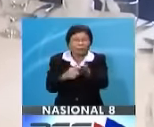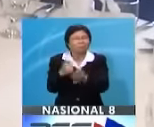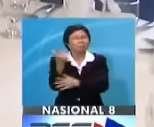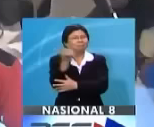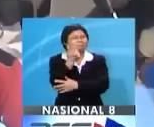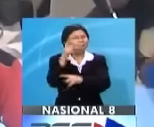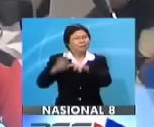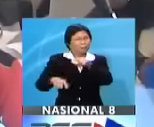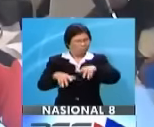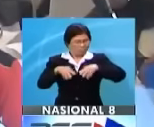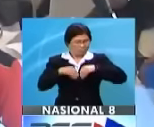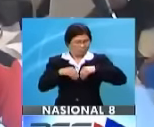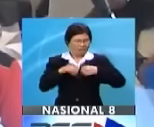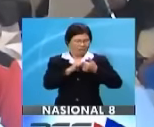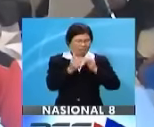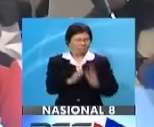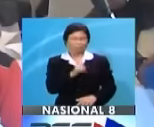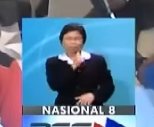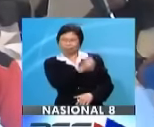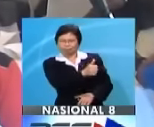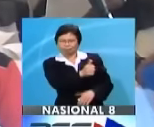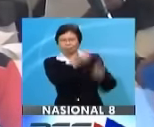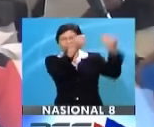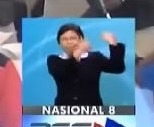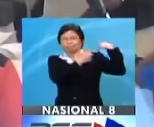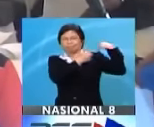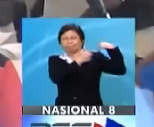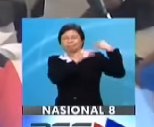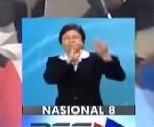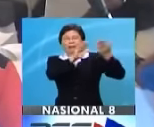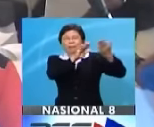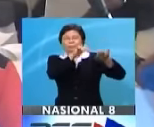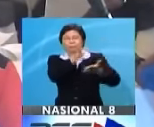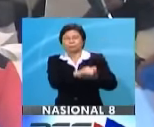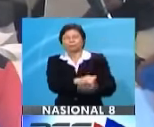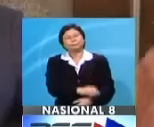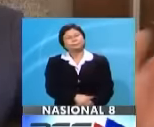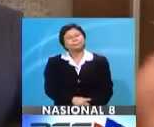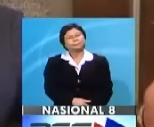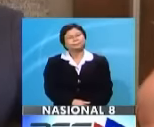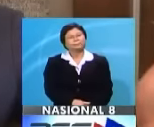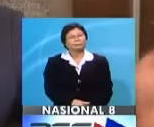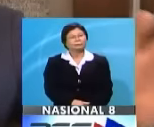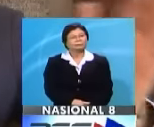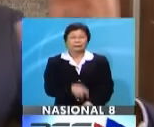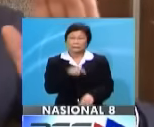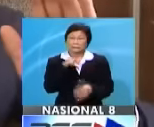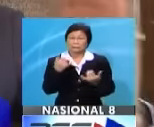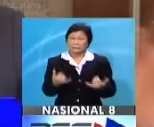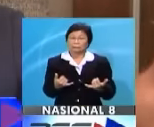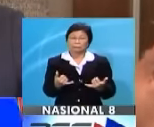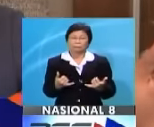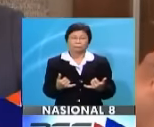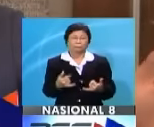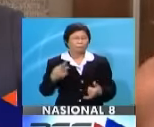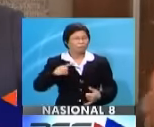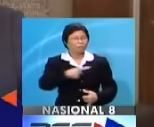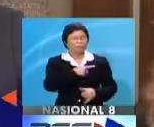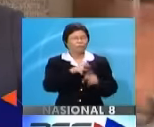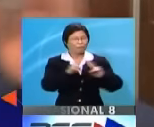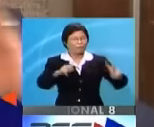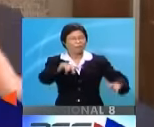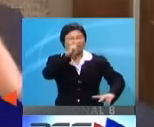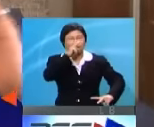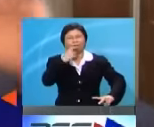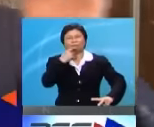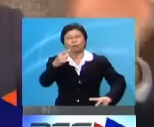akan berkompromi dan atlet sendiri perlu bertanggungjawab terhadap perkara tersebut. This time around, we are going to be very strict. I told